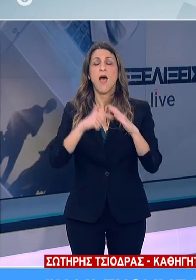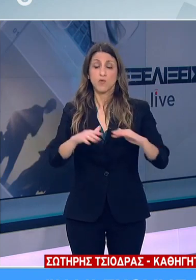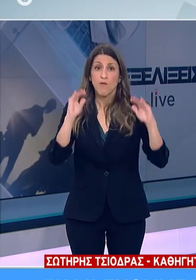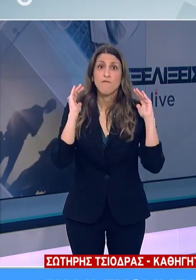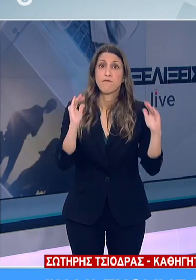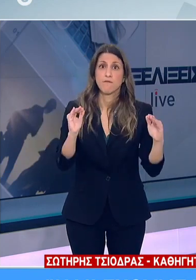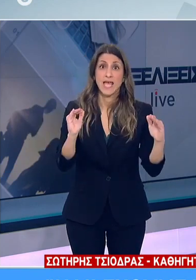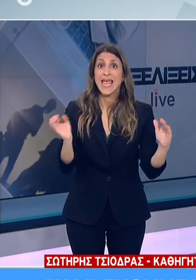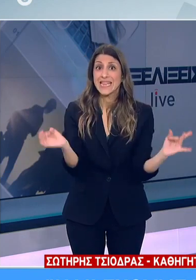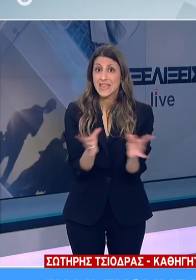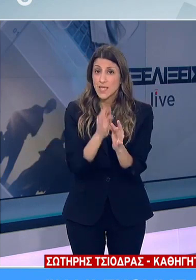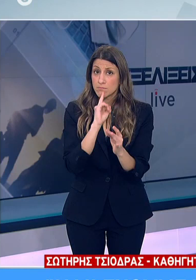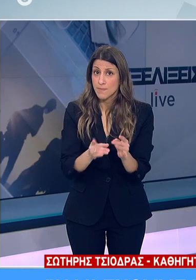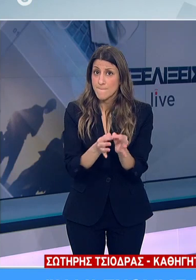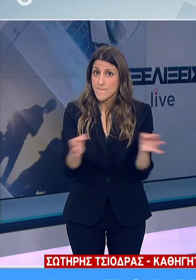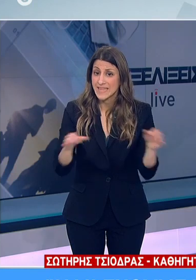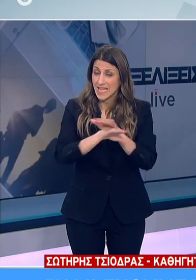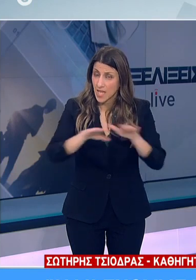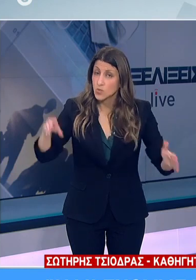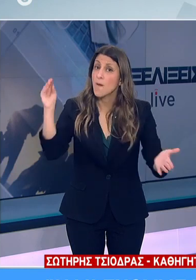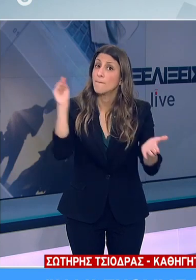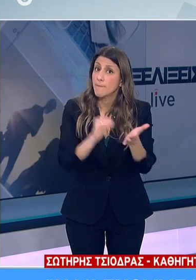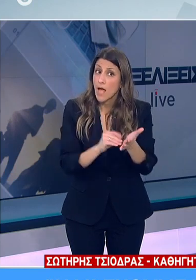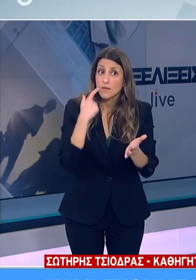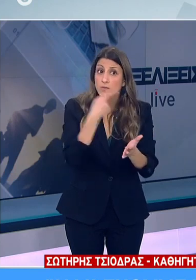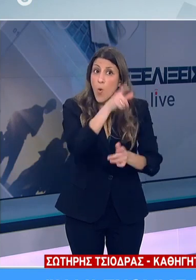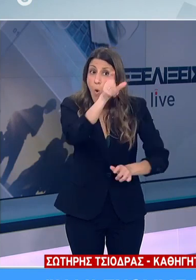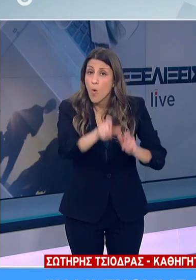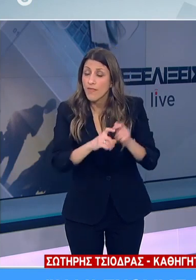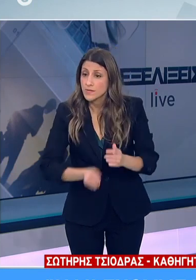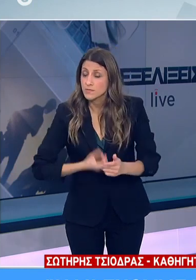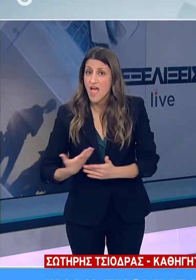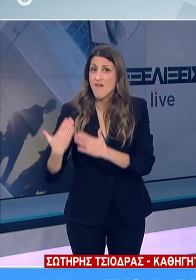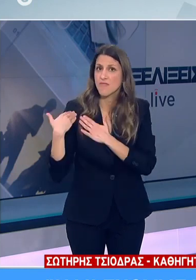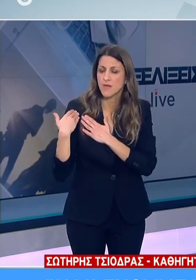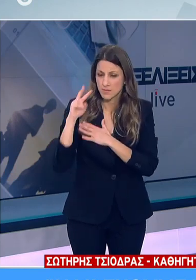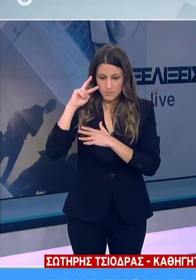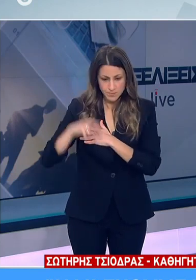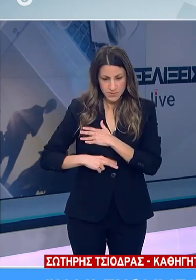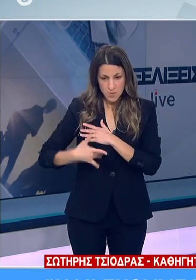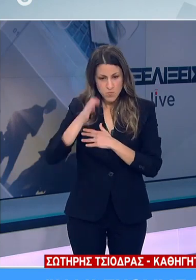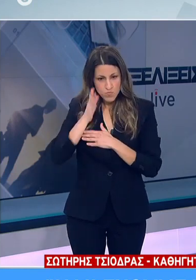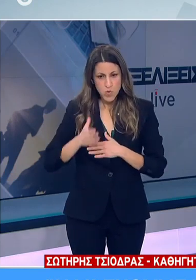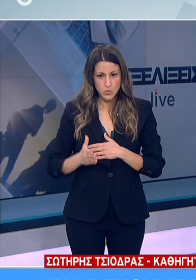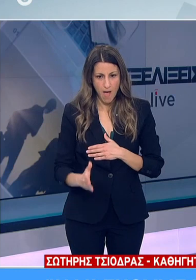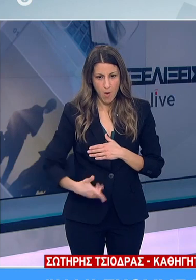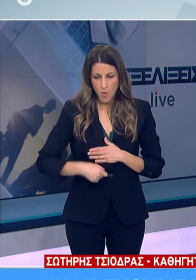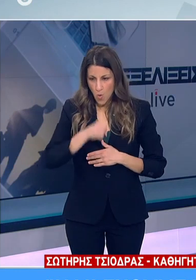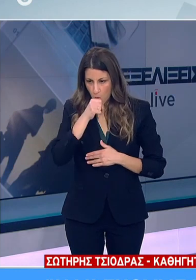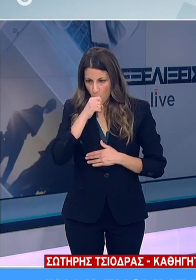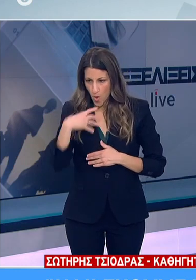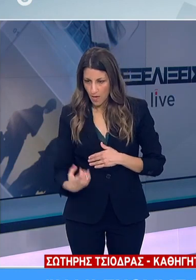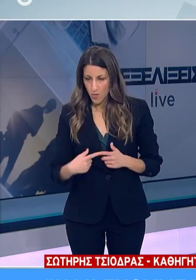οδηγήσει σε πανόδου. Σε επάνωδο της επιδημίας, την οποία θα παρακολουθούμε με μαθηματικά κριτήρια. Θα παρακολουθούμε με αυξημένο τέστινγκ. Θα